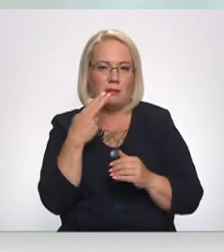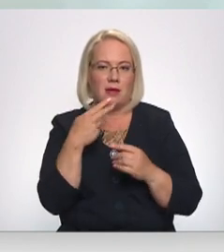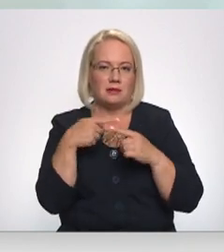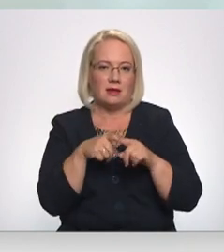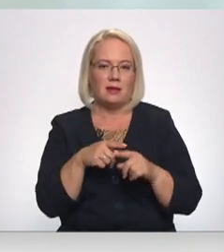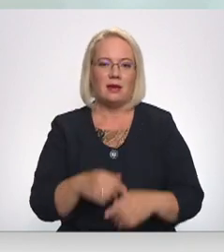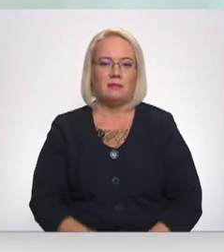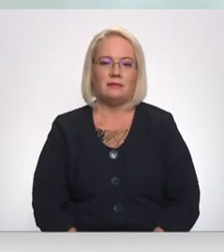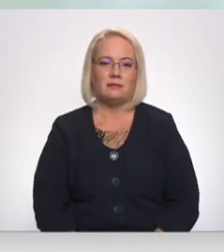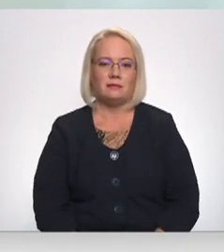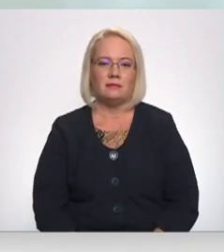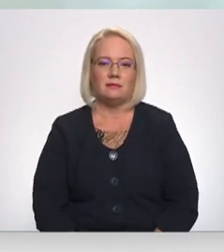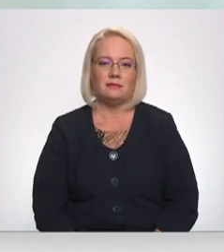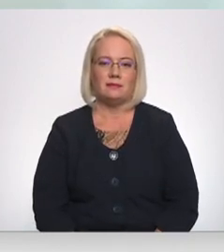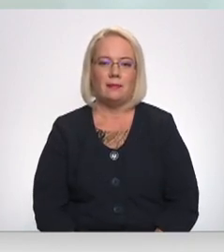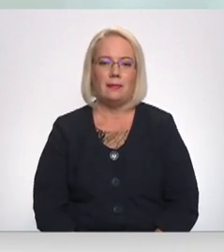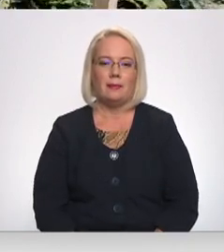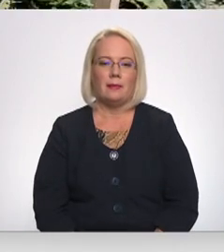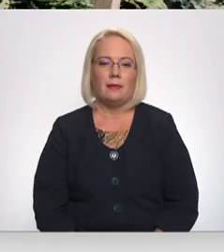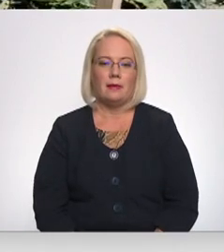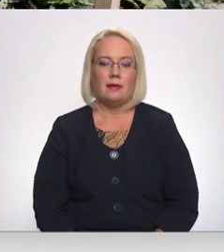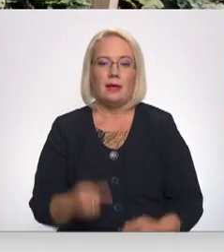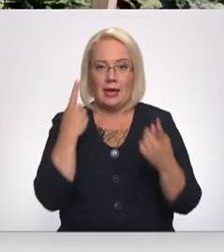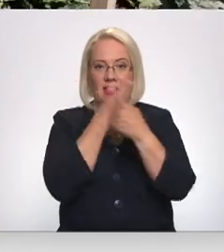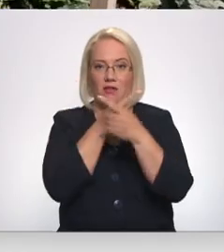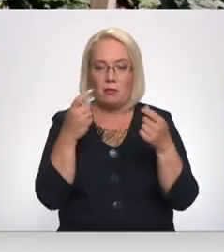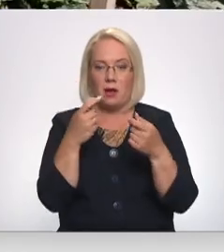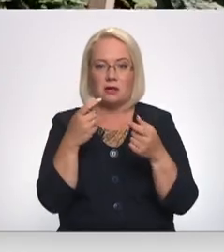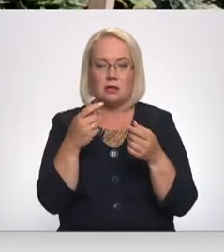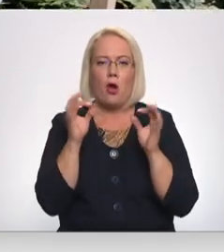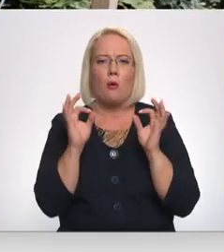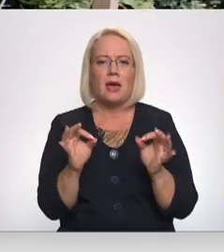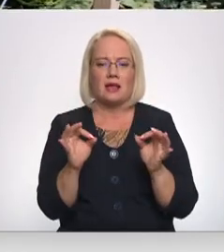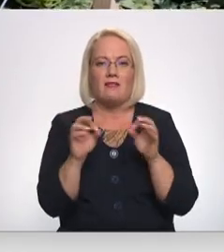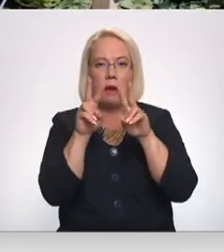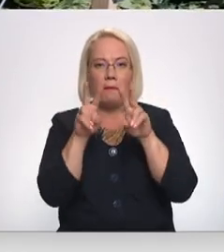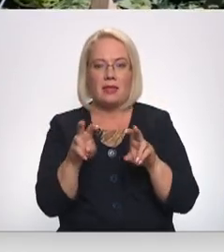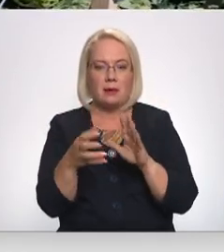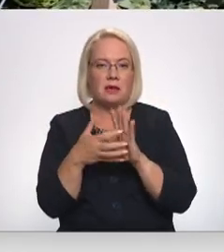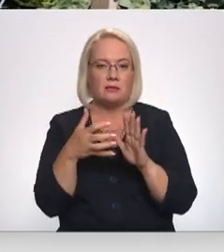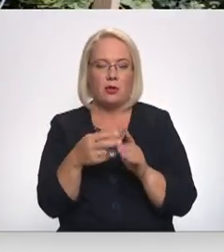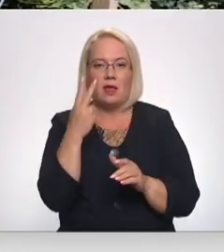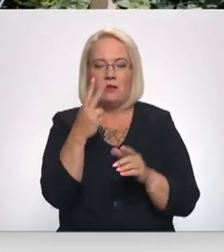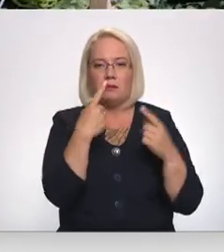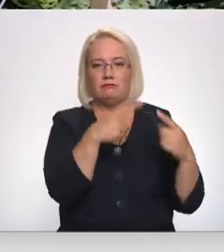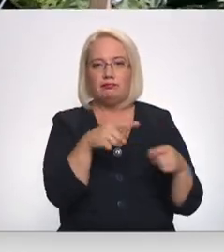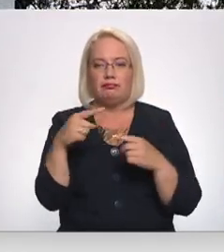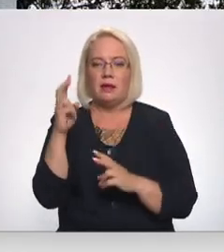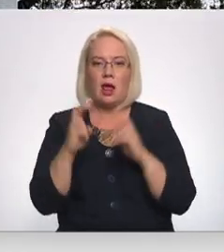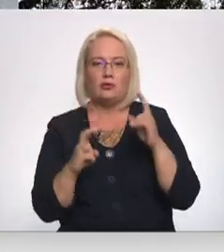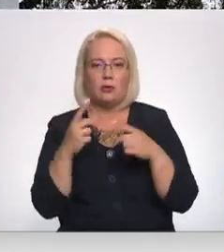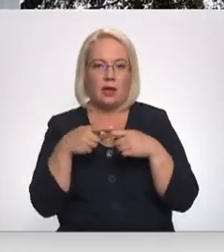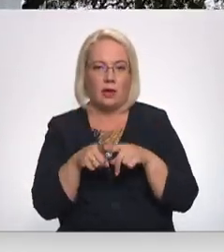tādiem posmiem vai daļām. Informācijas objektivitātei pētījumam izmanto 2 dažādu ražotāju